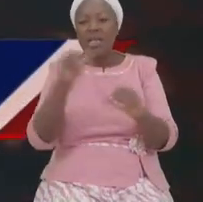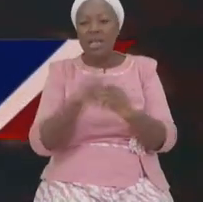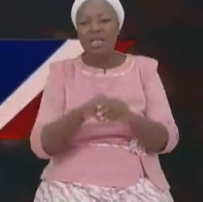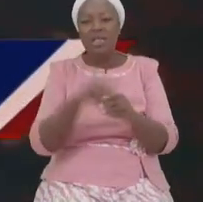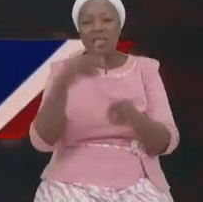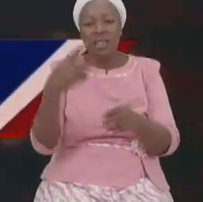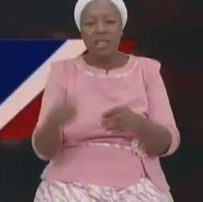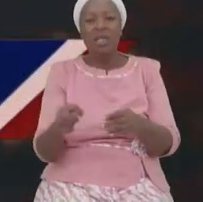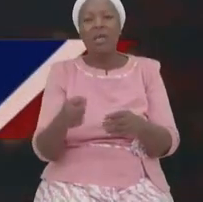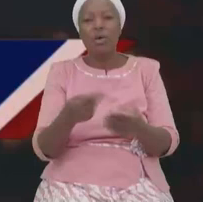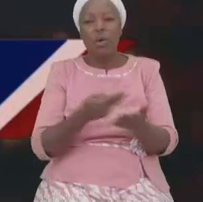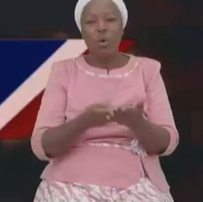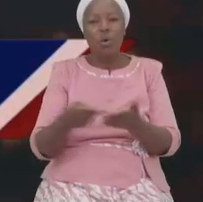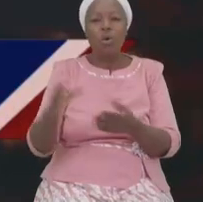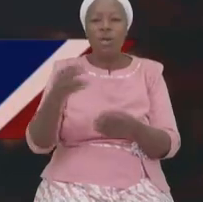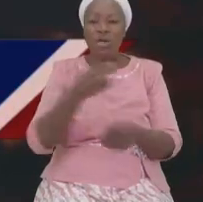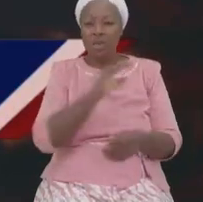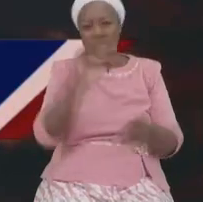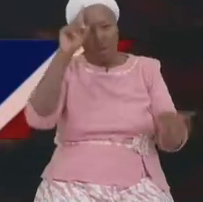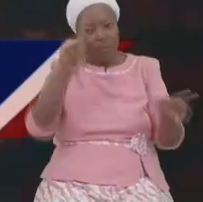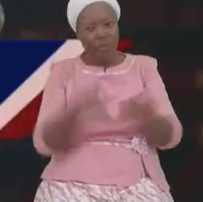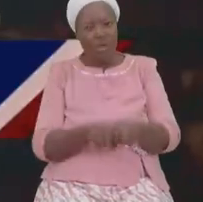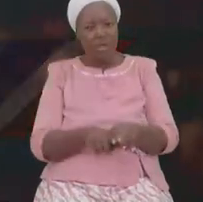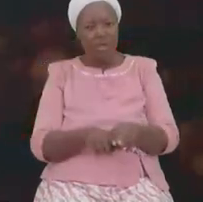Sainte Alliance.